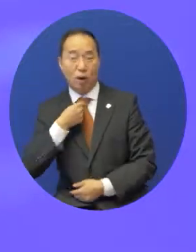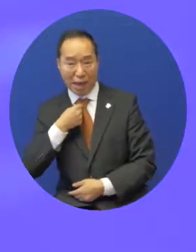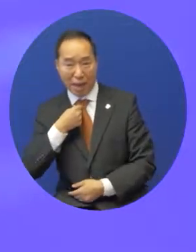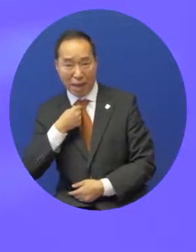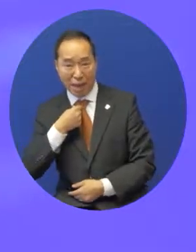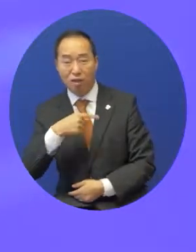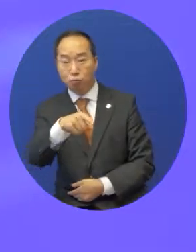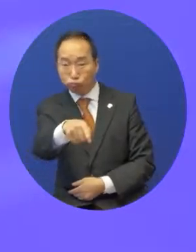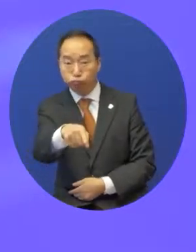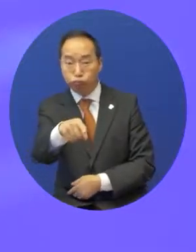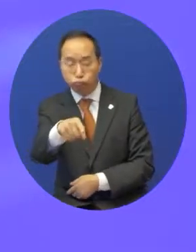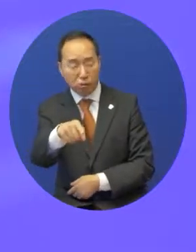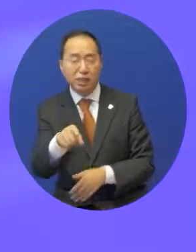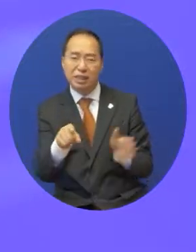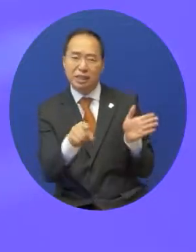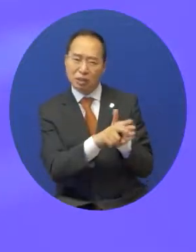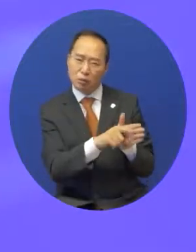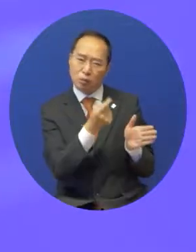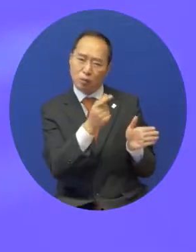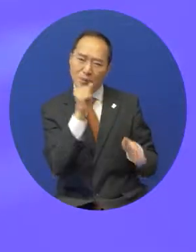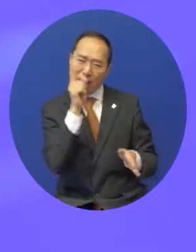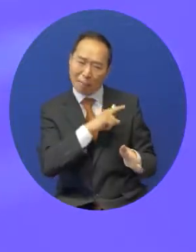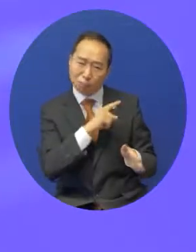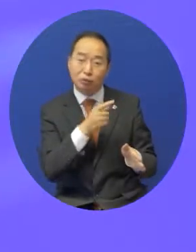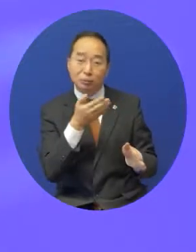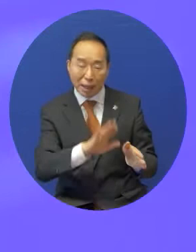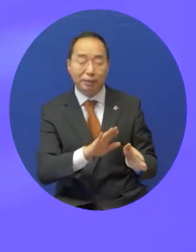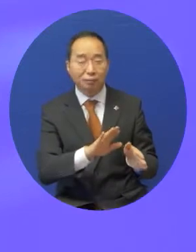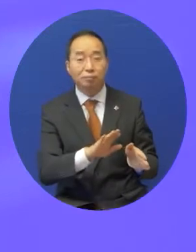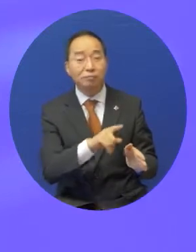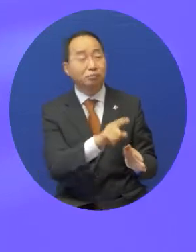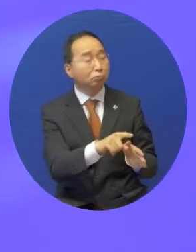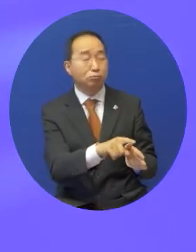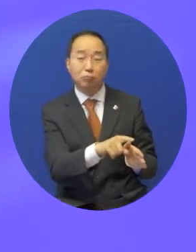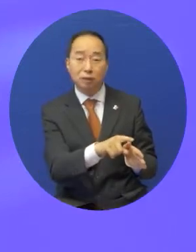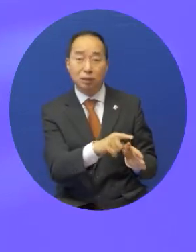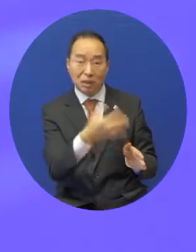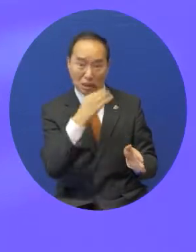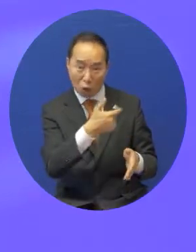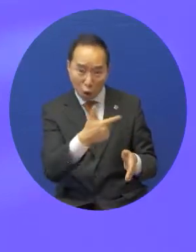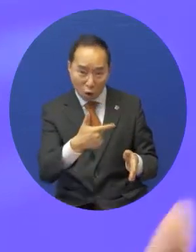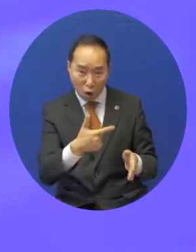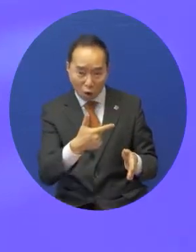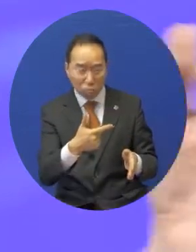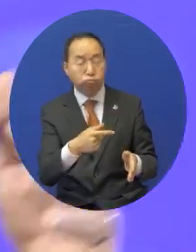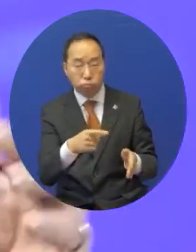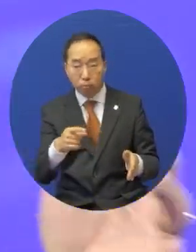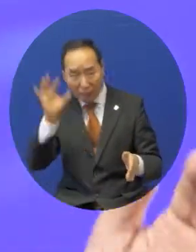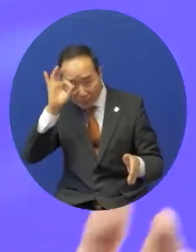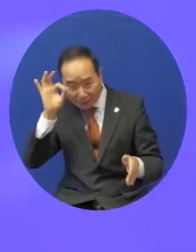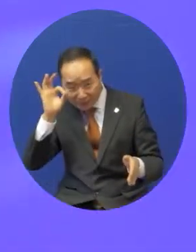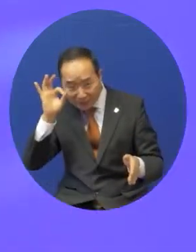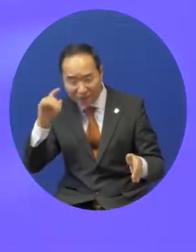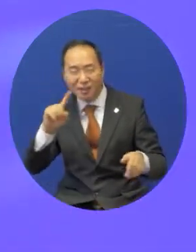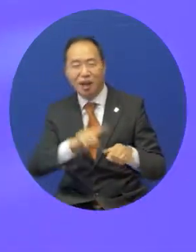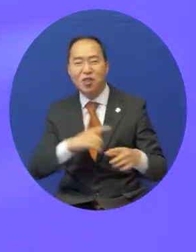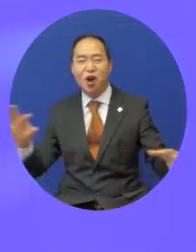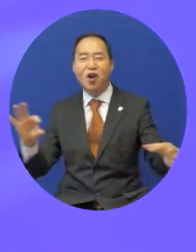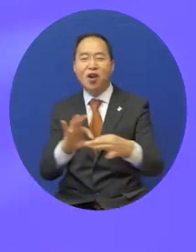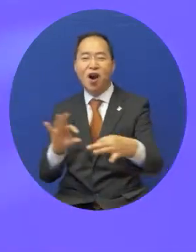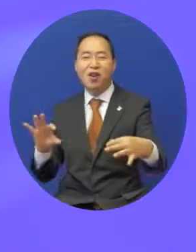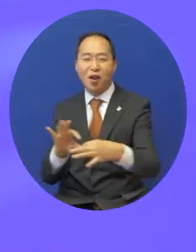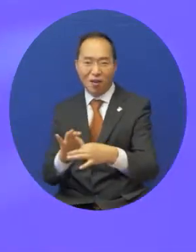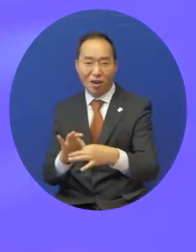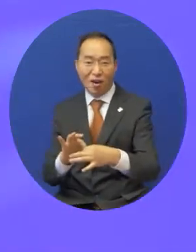좋겠다 그러면 신용이 좀 높고 이자는 좀 적게 받는, 그런데 이제 돈을 서로 주고받게 해주는